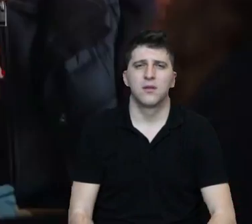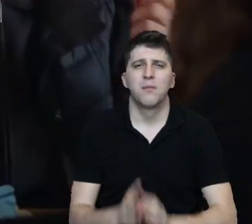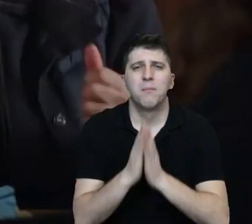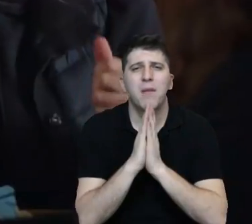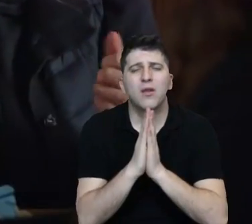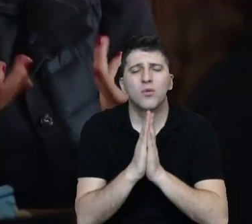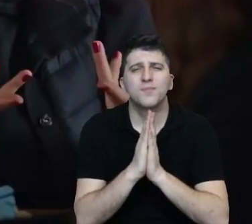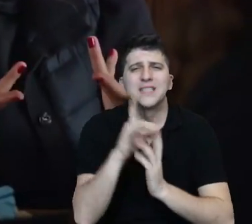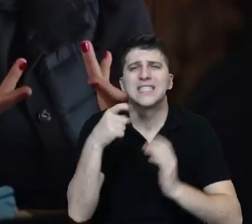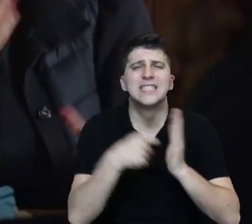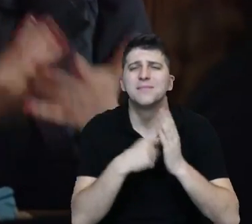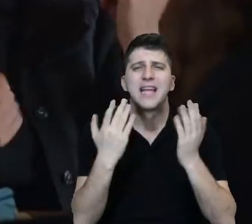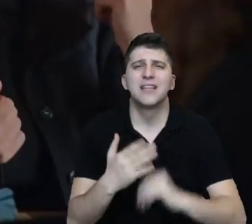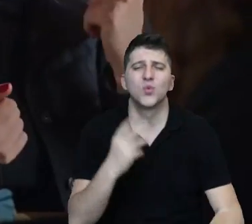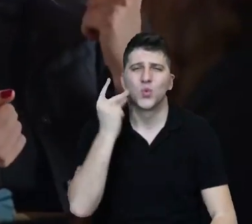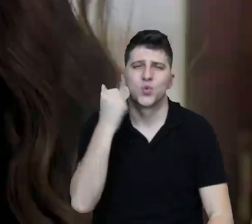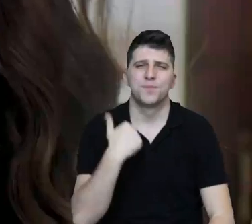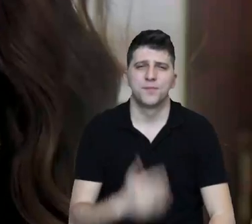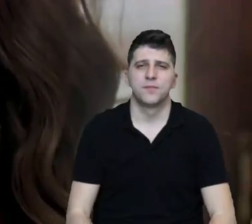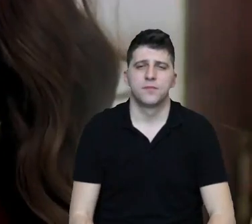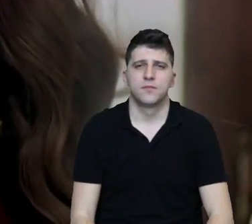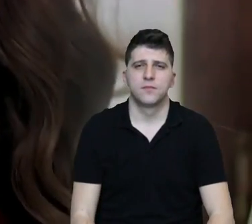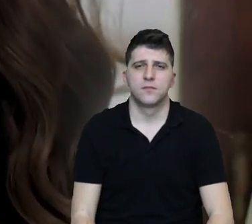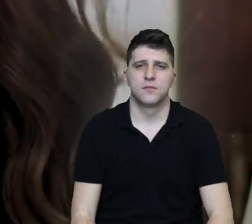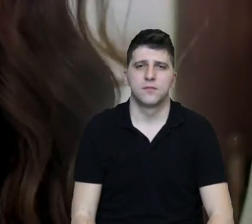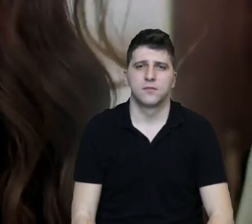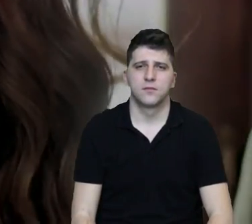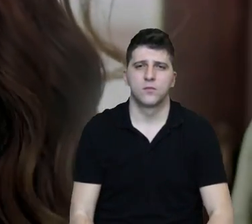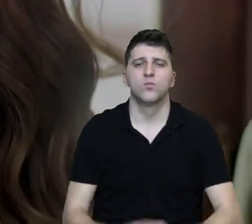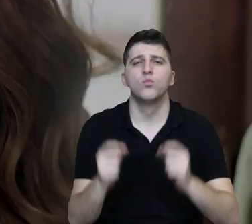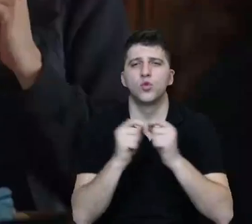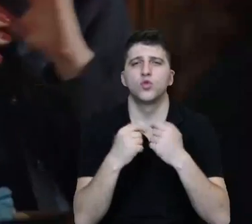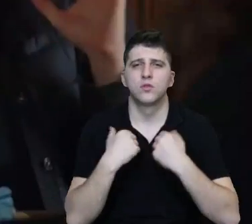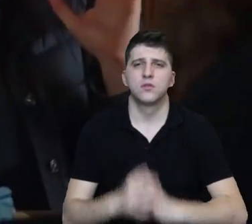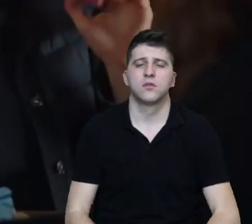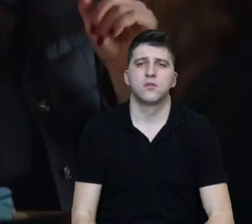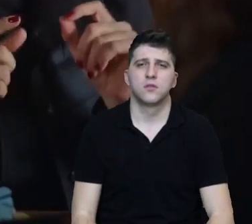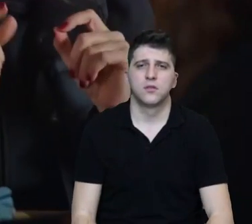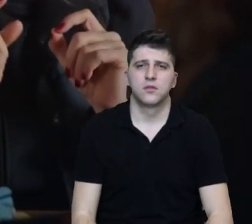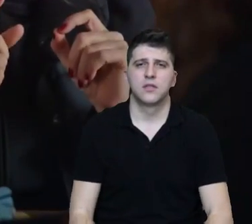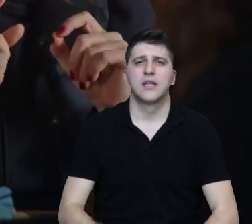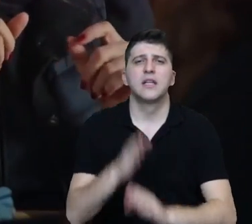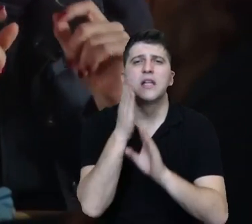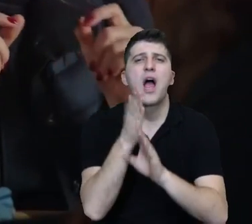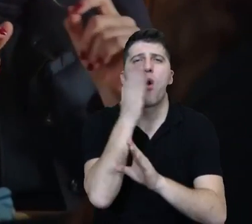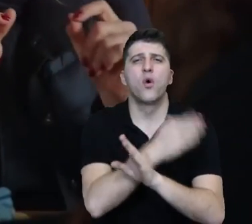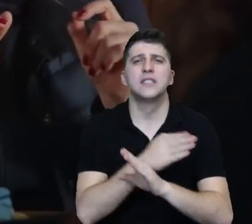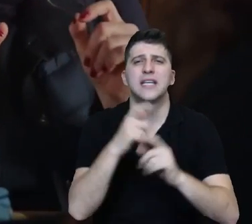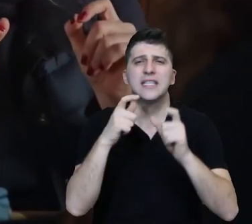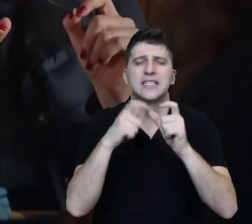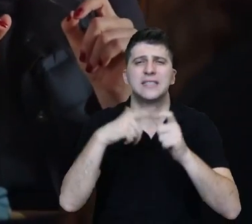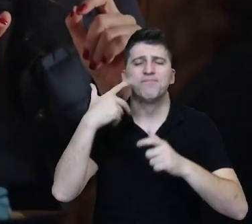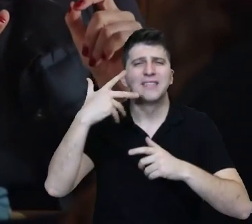ya. İsminiz neydi? Unuttum da. Burcu. Daha önce